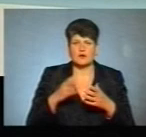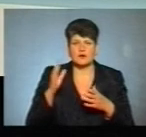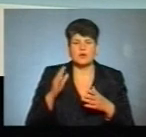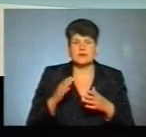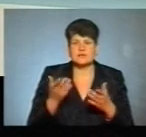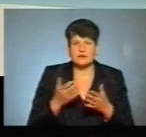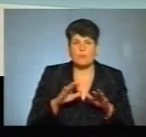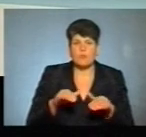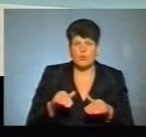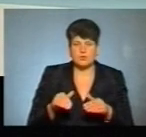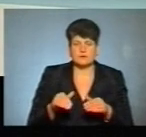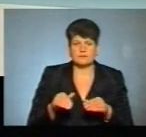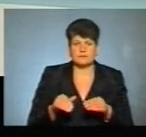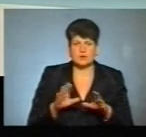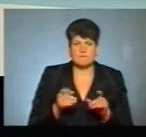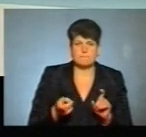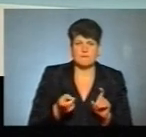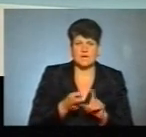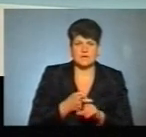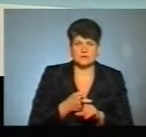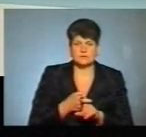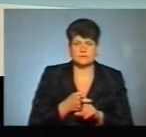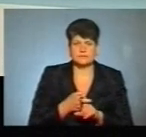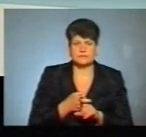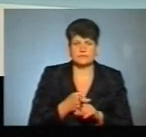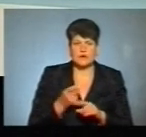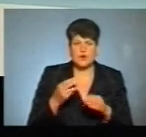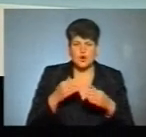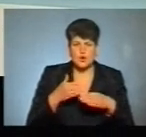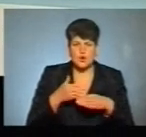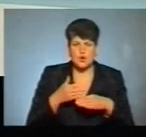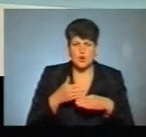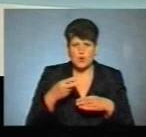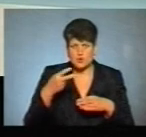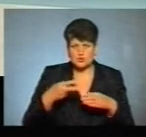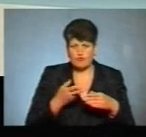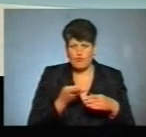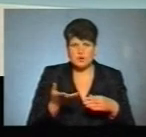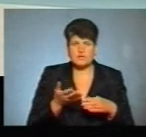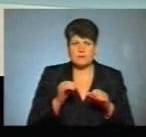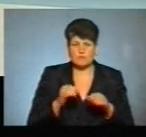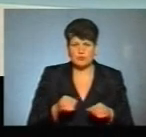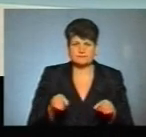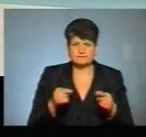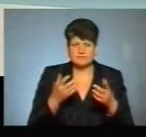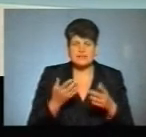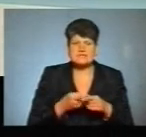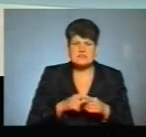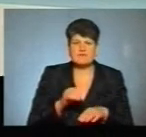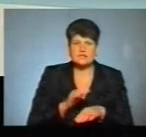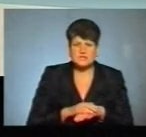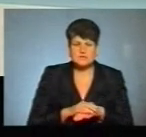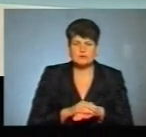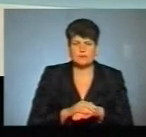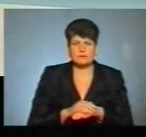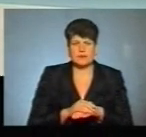водолазні, так, які потім до яких приєднують такі роздвоювачі, які можна реанімувати. Тобто все вже фактично